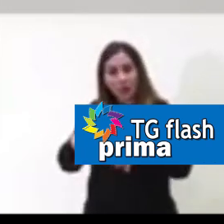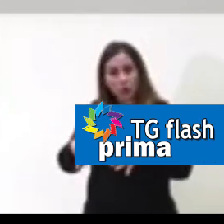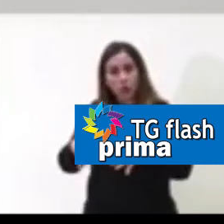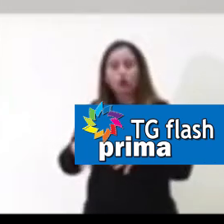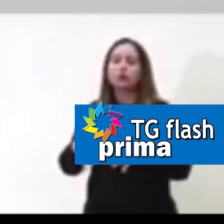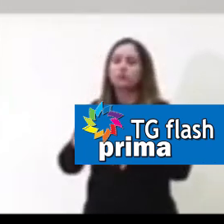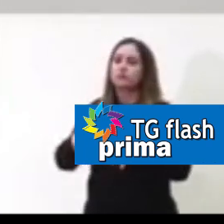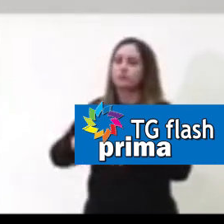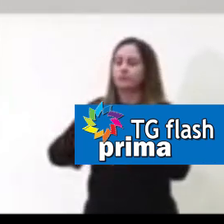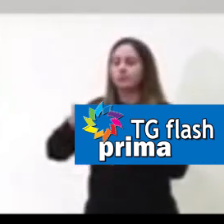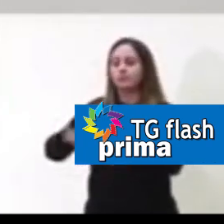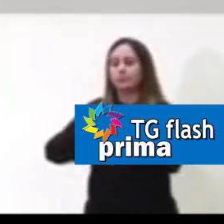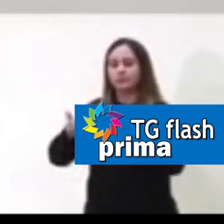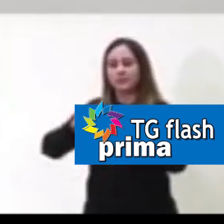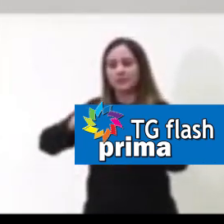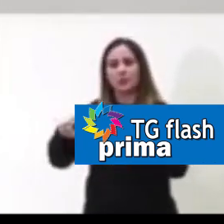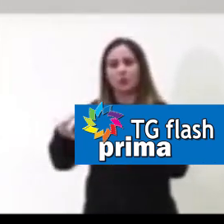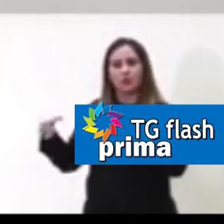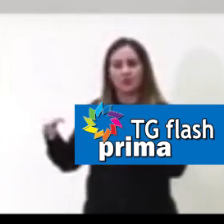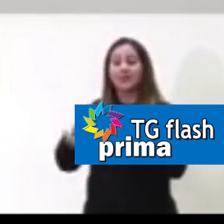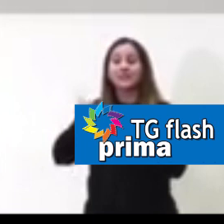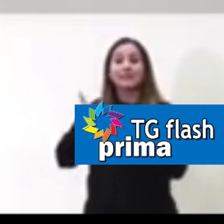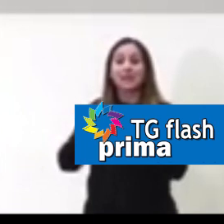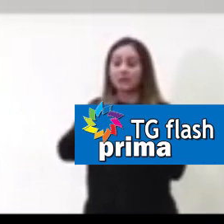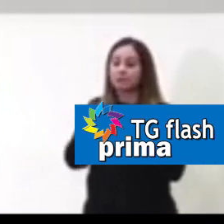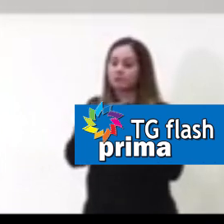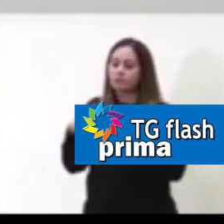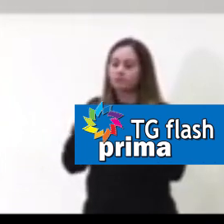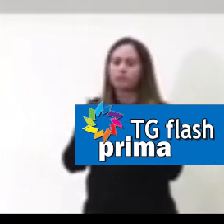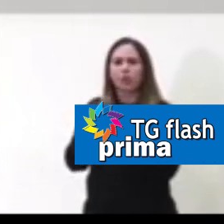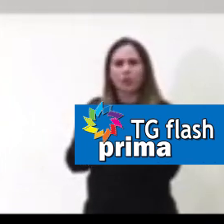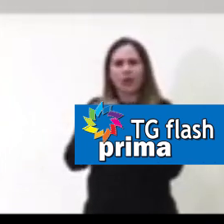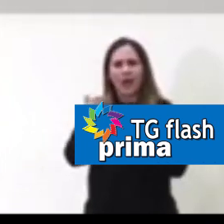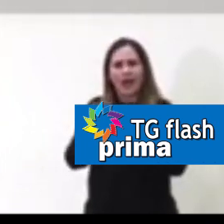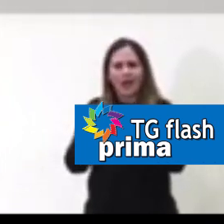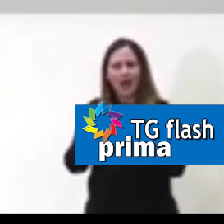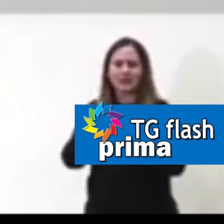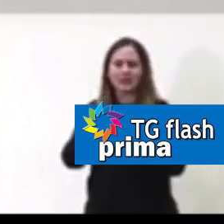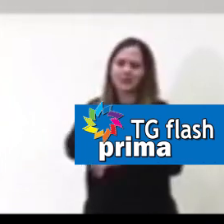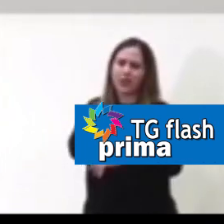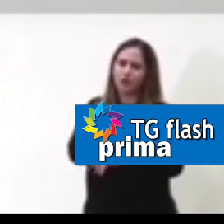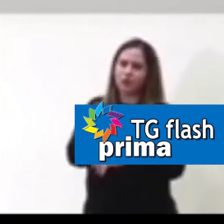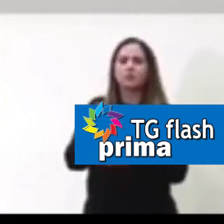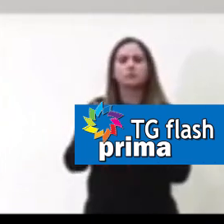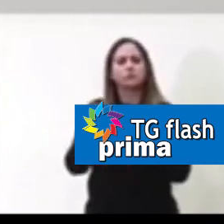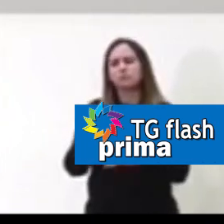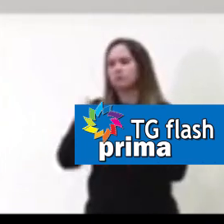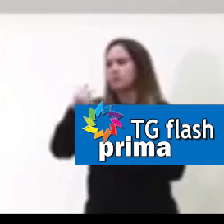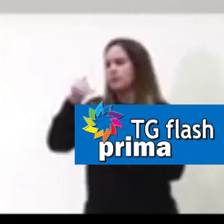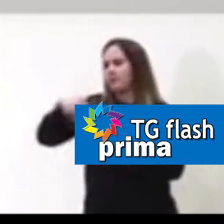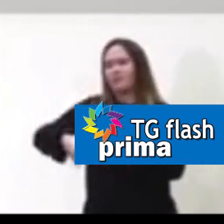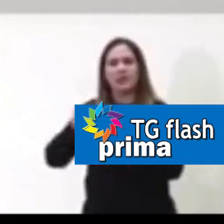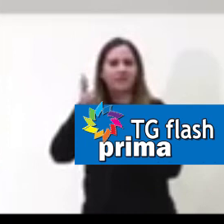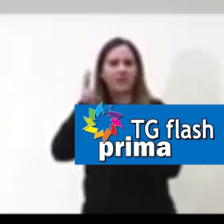marcia sicuramente entro fine mese, il mese di febbraio, questa fase